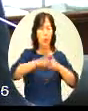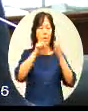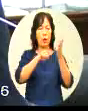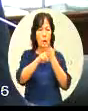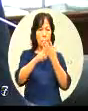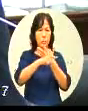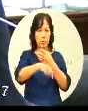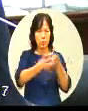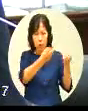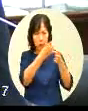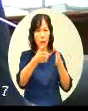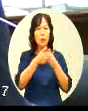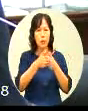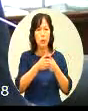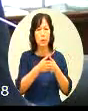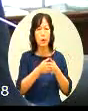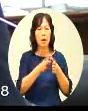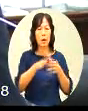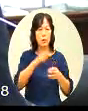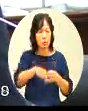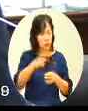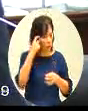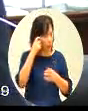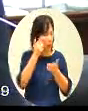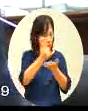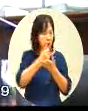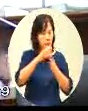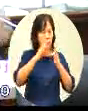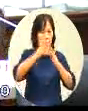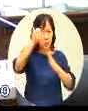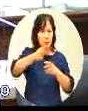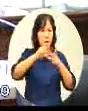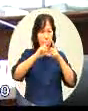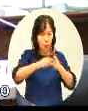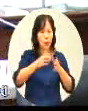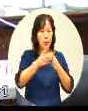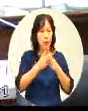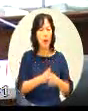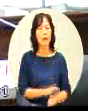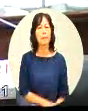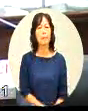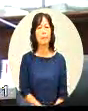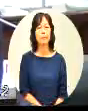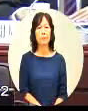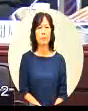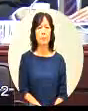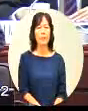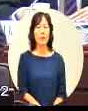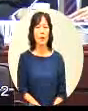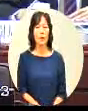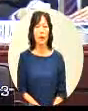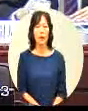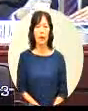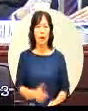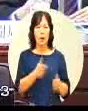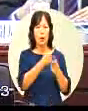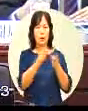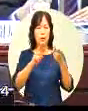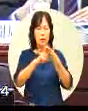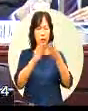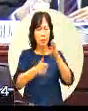论述这一点。好，我想这一点是不是先请我们市长先做一个回应？ 请市长回答。 谢谢主